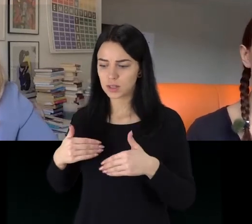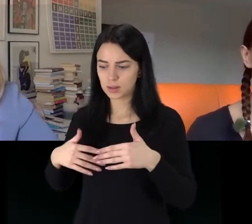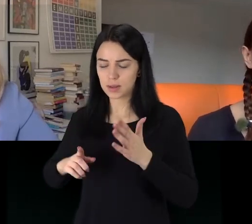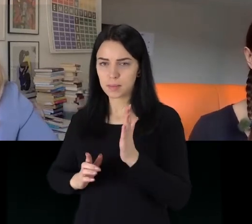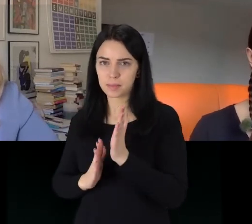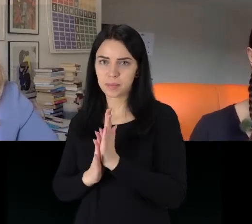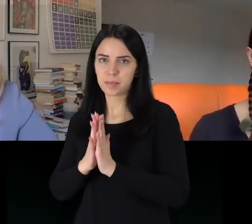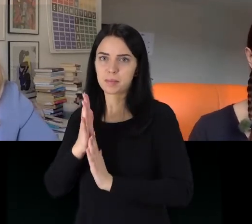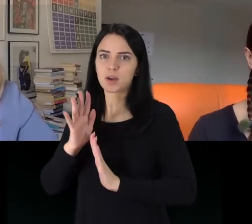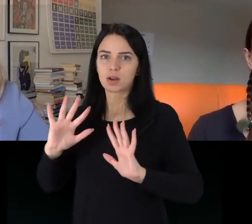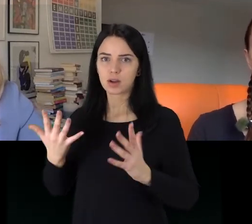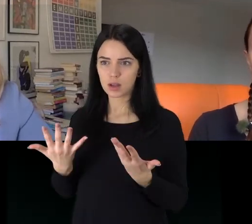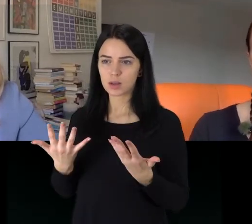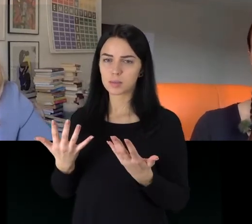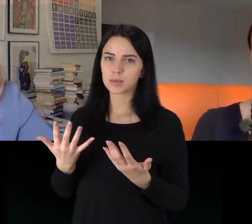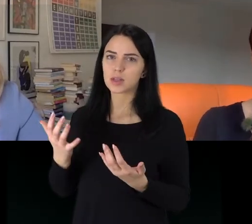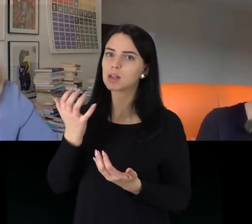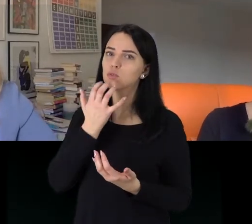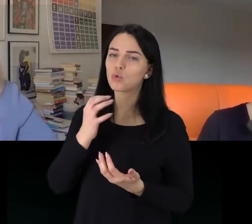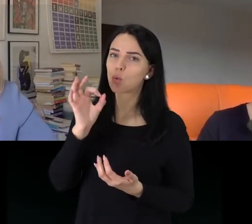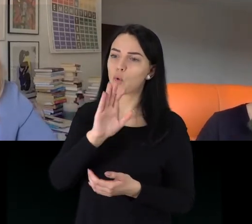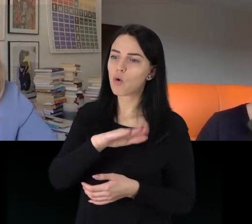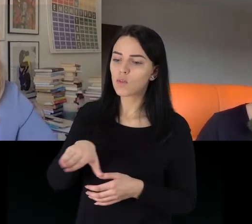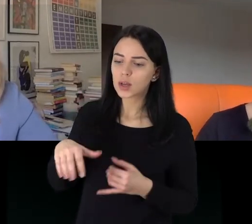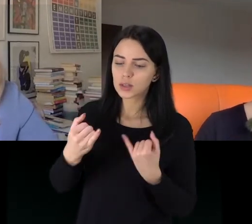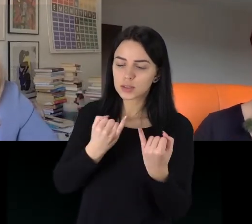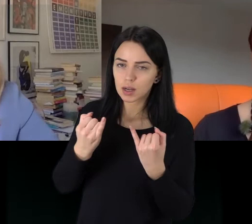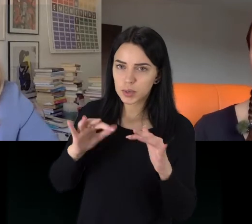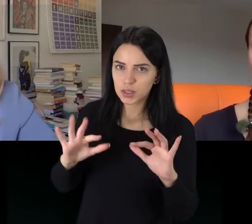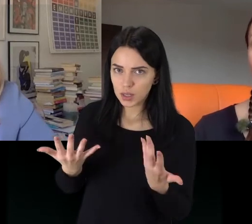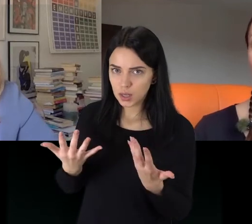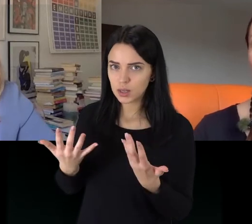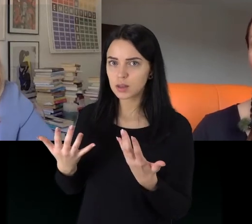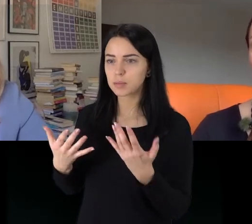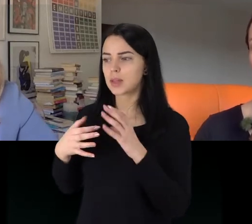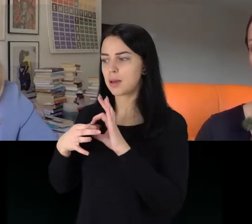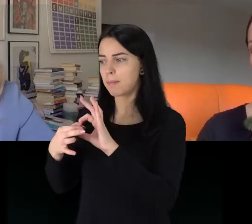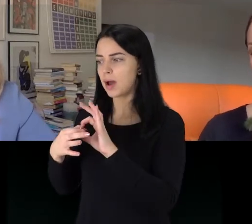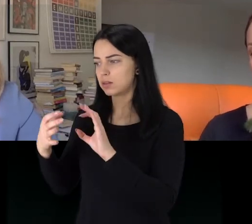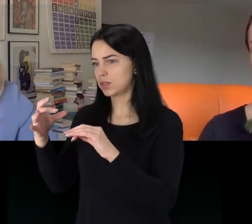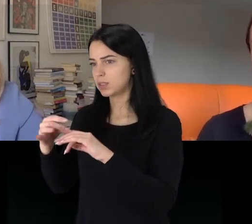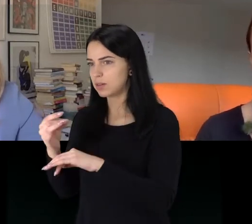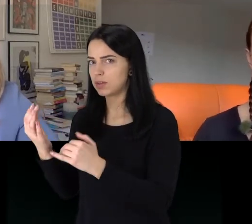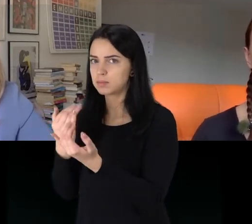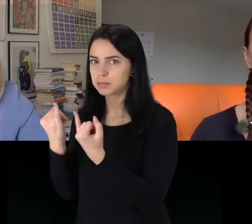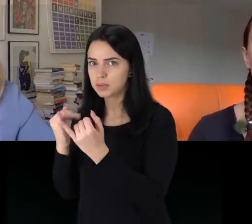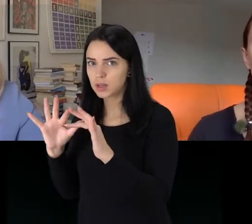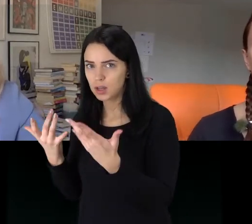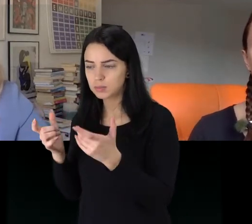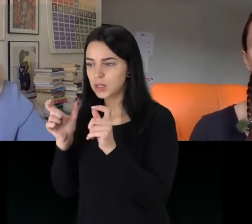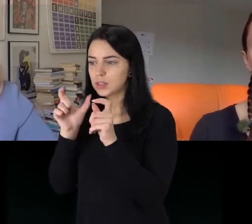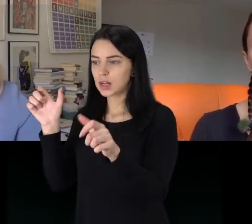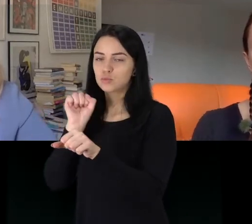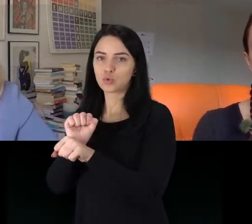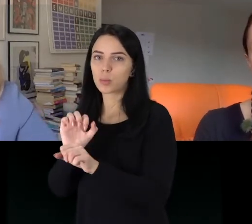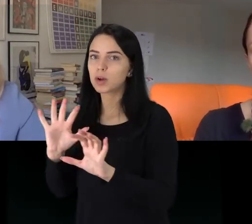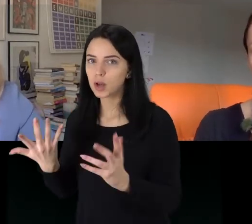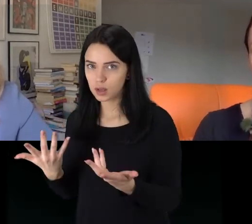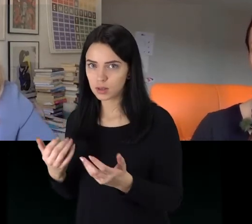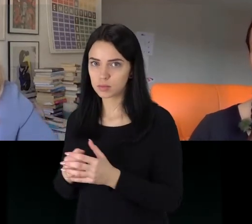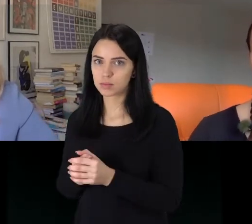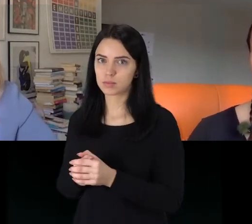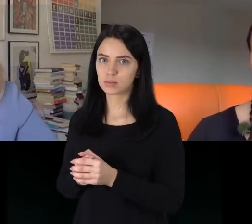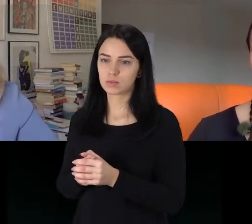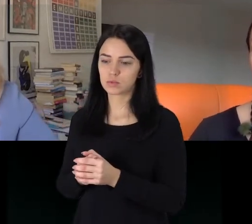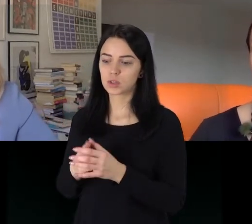skirelius, čia domimės apie vaikus, kaip su vaikais kalbėtis, o čia kaip su partneriais, o čia kaip nustoti rėkti, o čia kaip ištraukti kažką